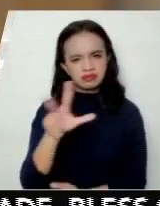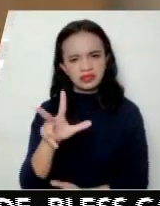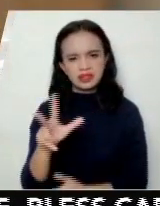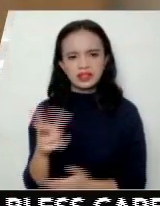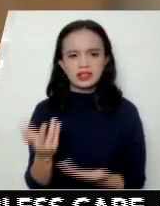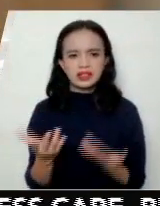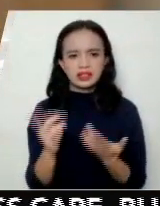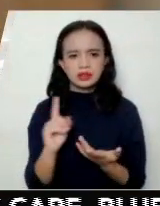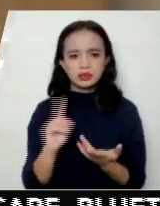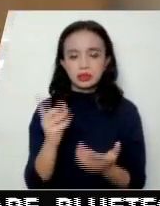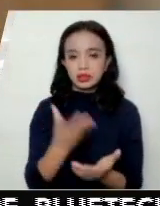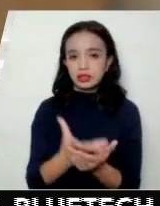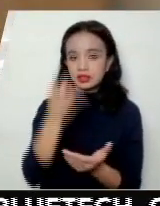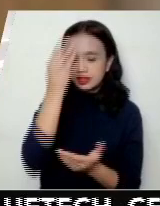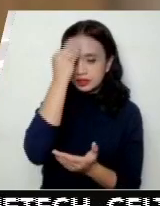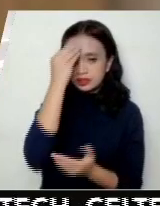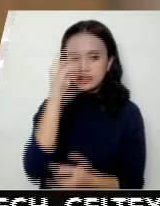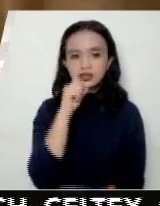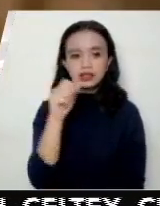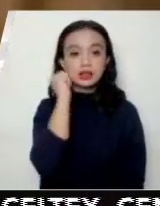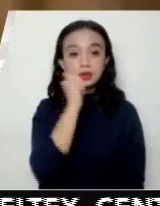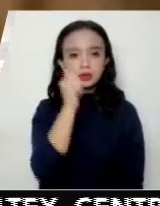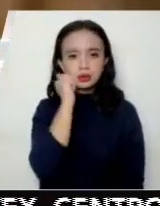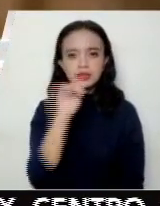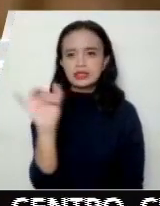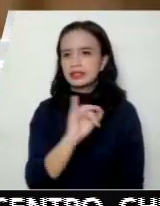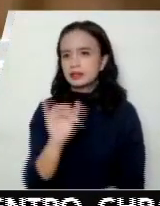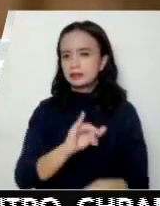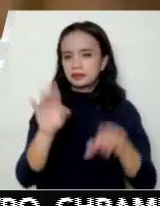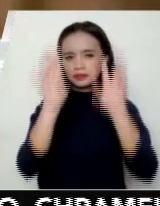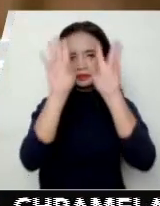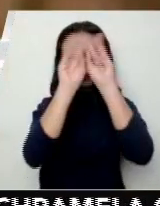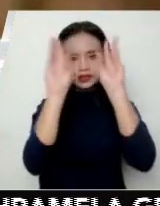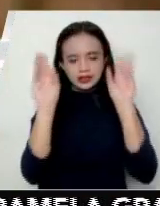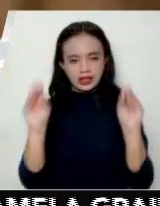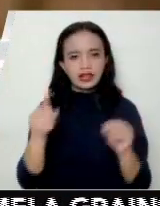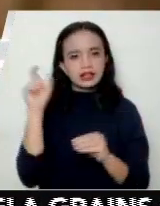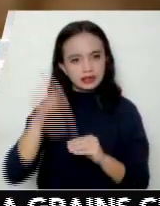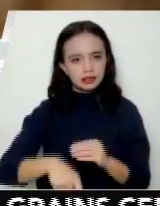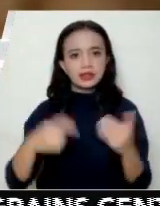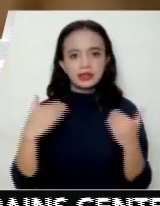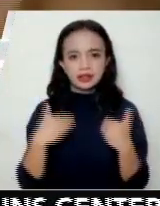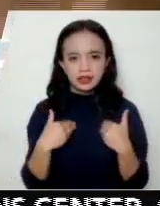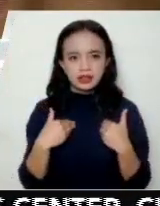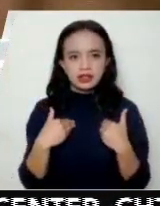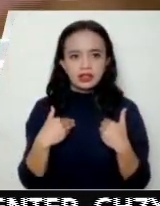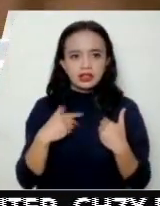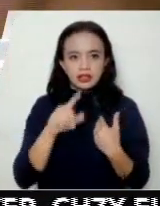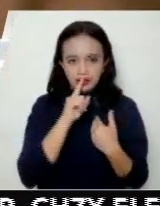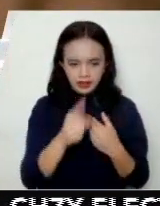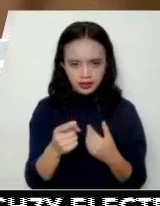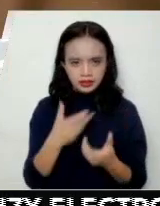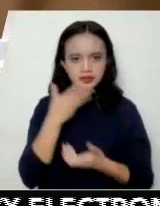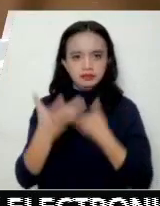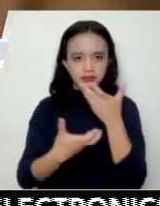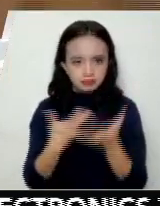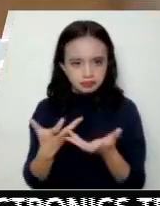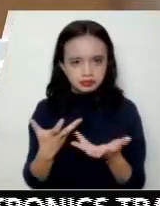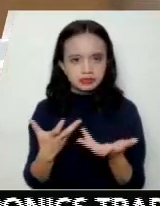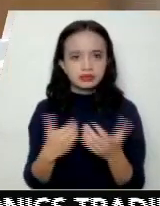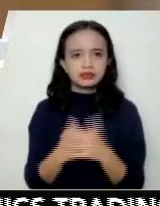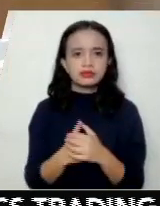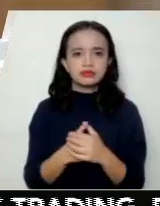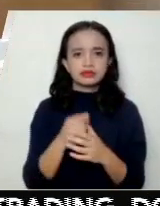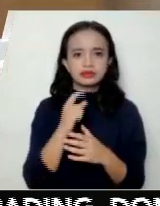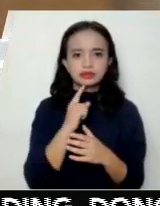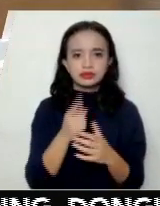natutunan ko hindi araw-araw Pasko kailangan meron talagang thrill na talagang mapapasigaw ka mapapamura ka with taas kamay